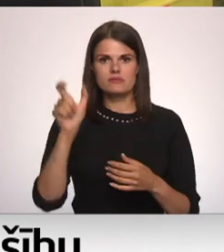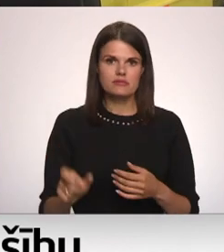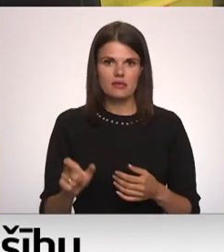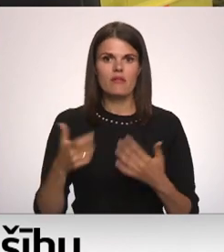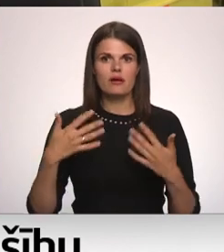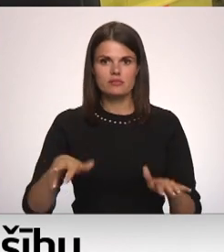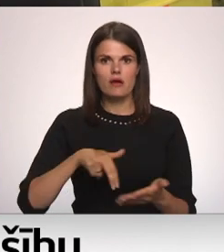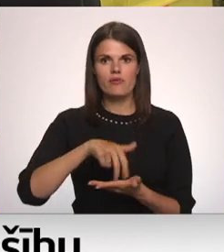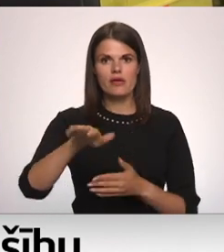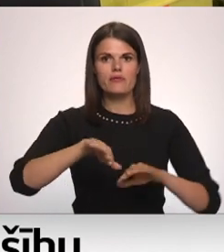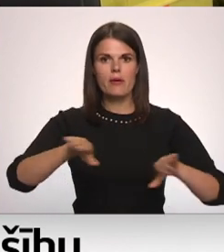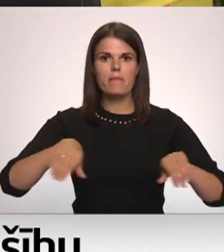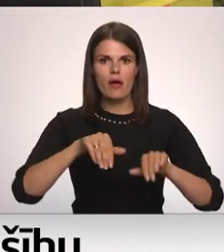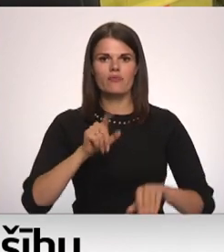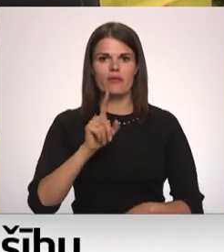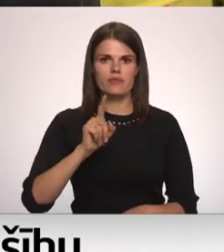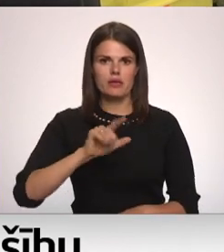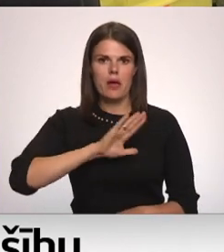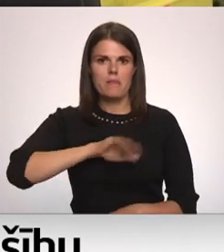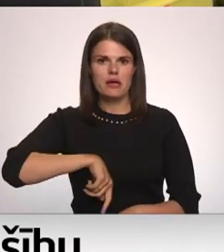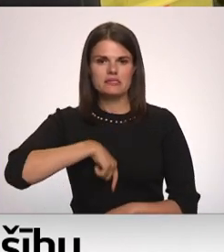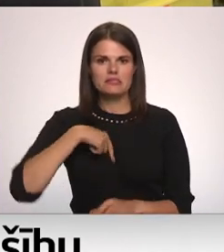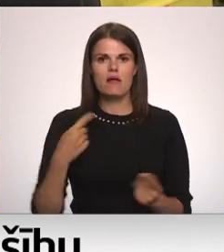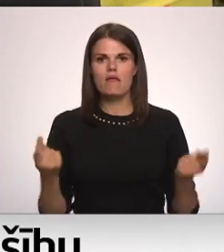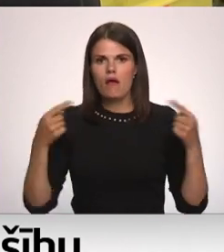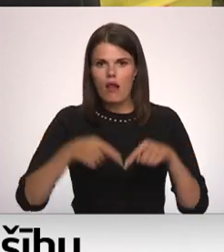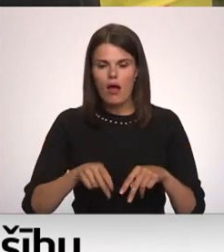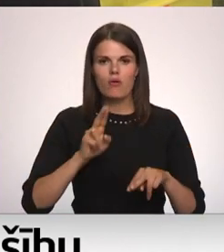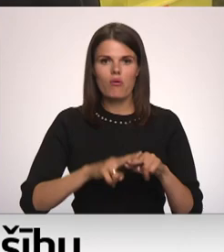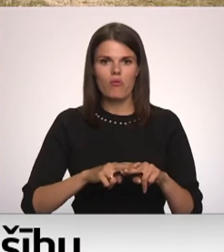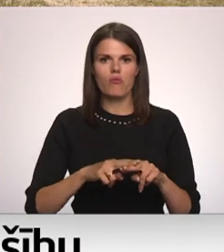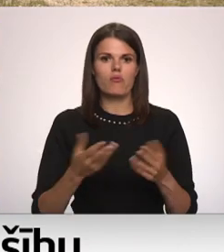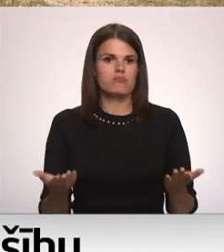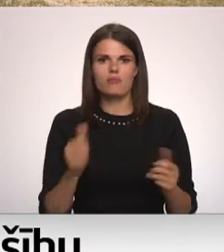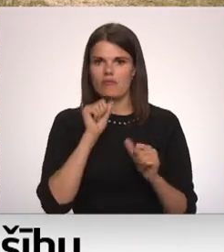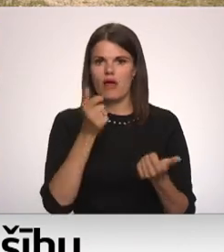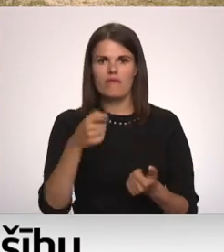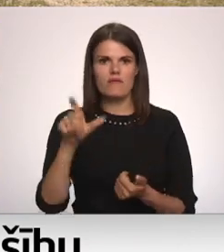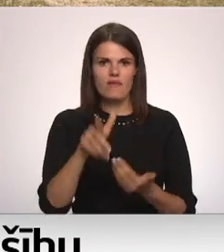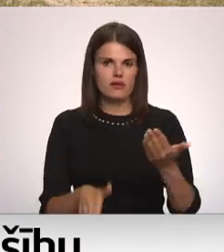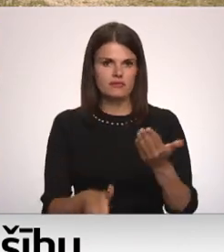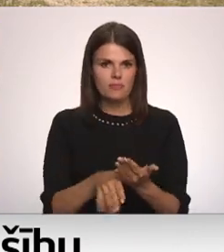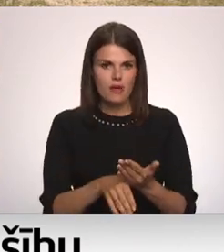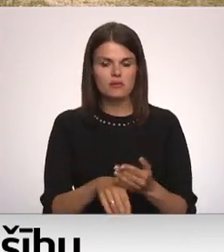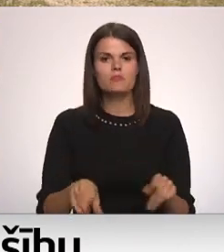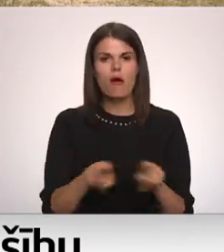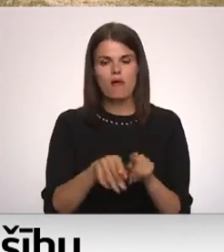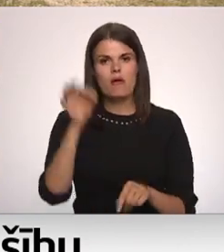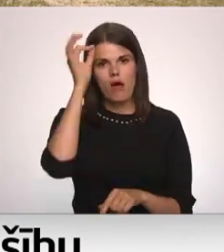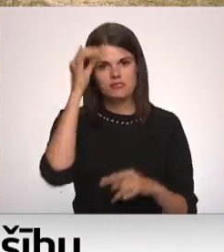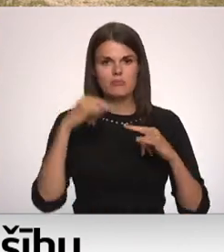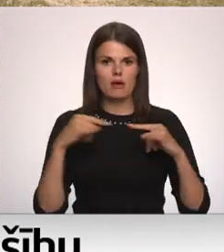aizgājis peldēties tikai pēc laba laika, un tad, diemžēl, mēs varam tikai savu glābējus. Par drošību jāatceras arī sēžoties pie svētku